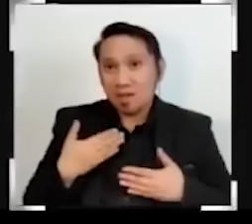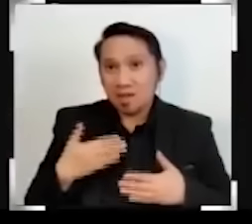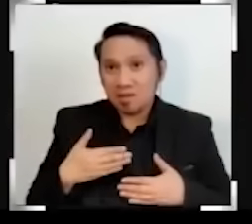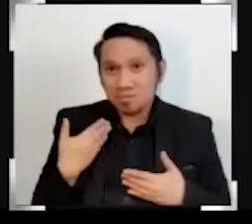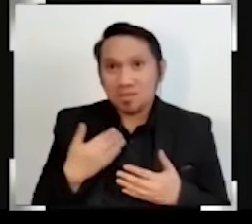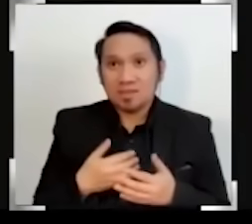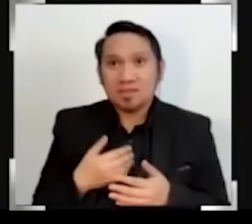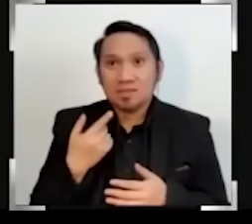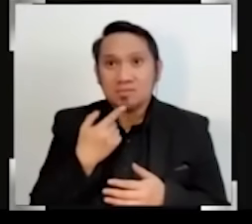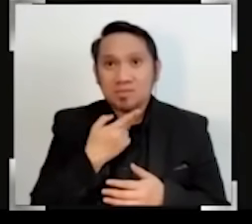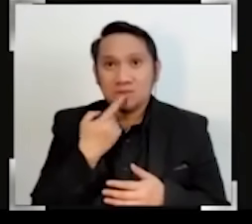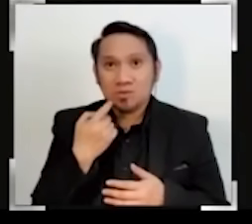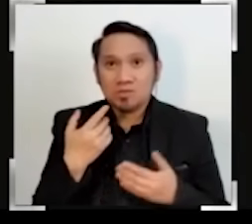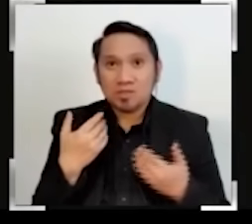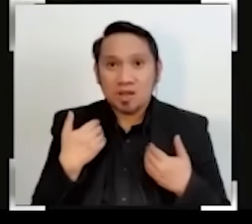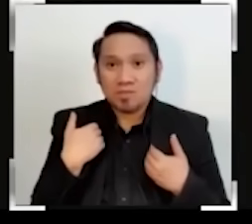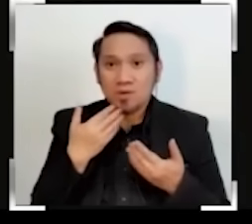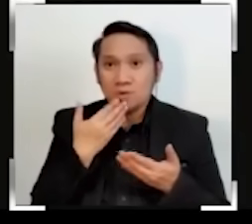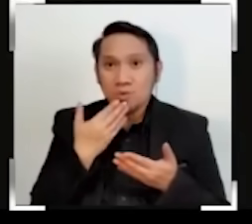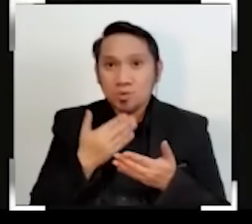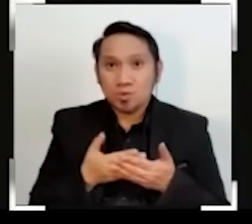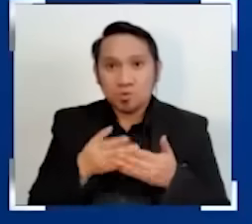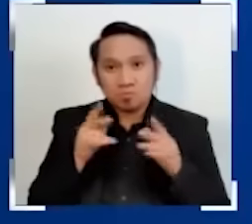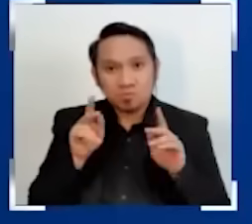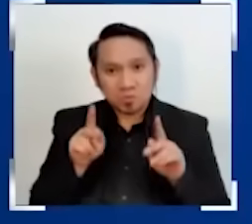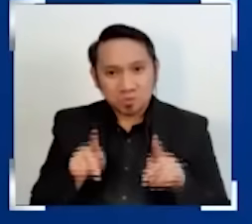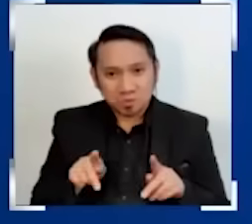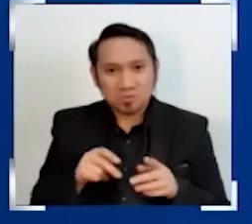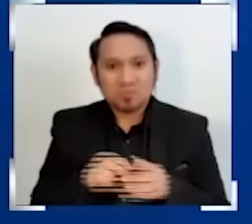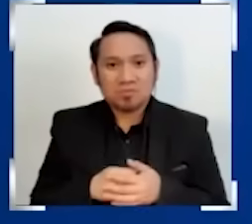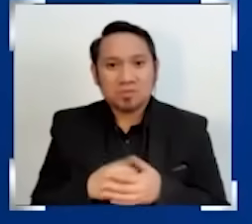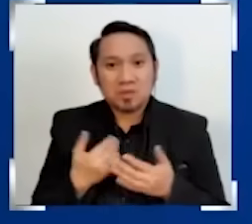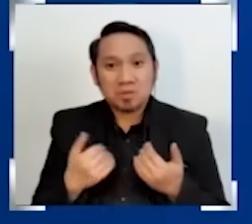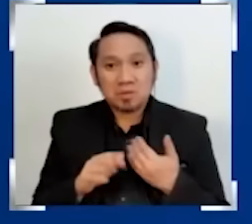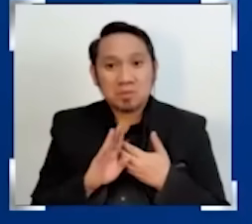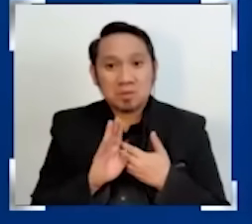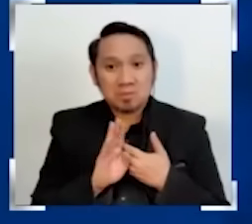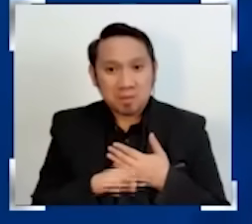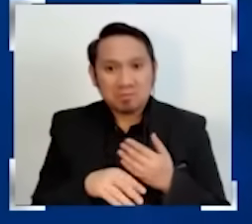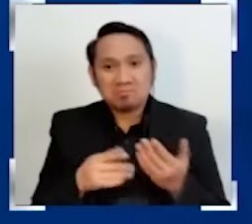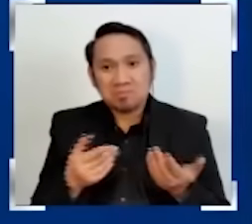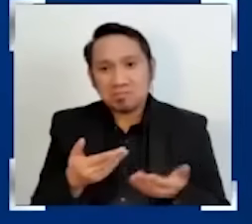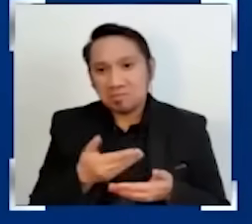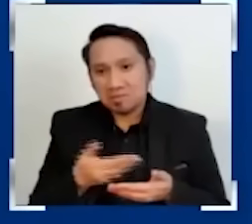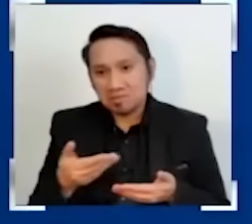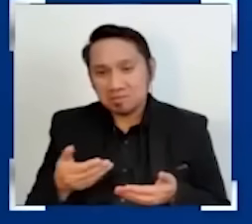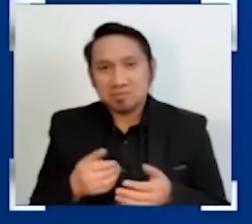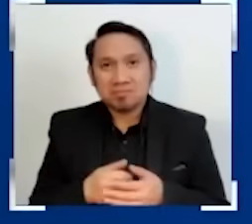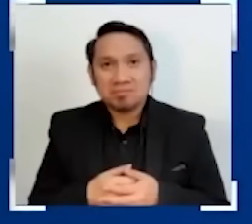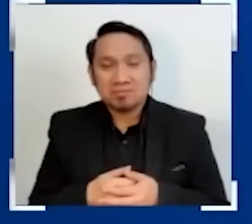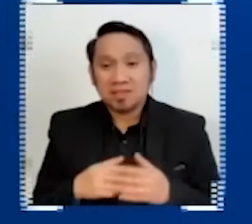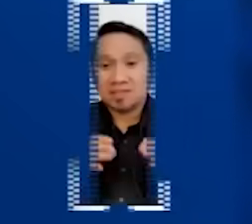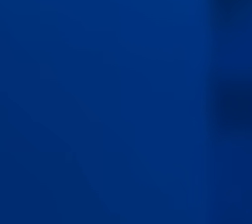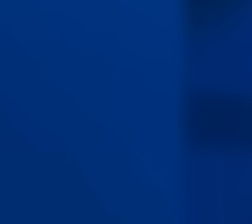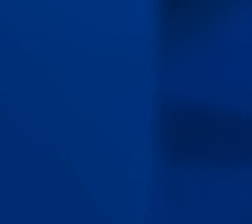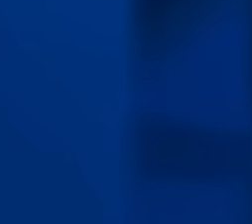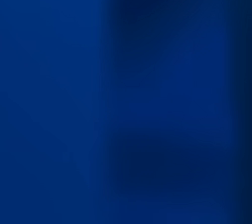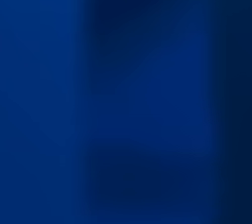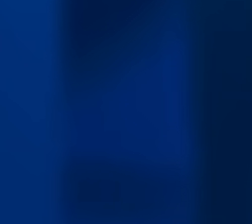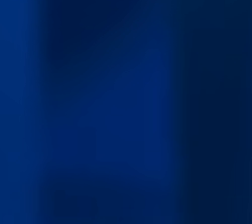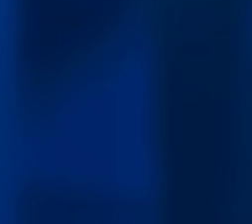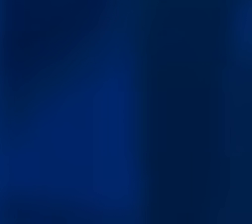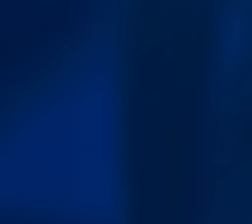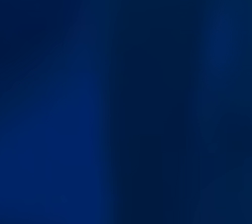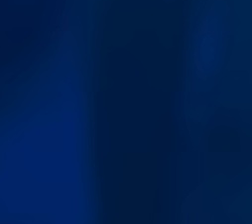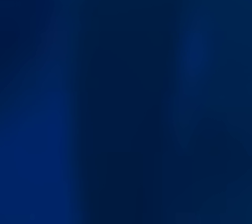tao na talagang magbabalik. Para sa GMA Integrated News, Bernadette Reyes ang inyong